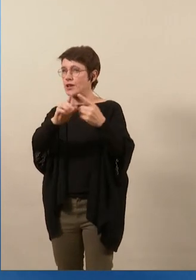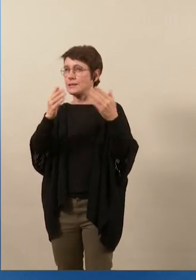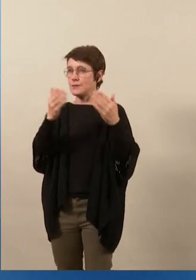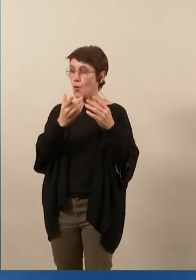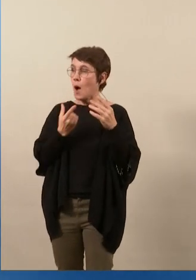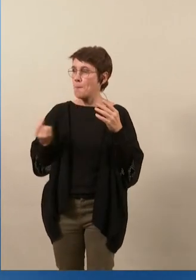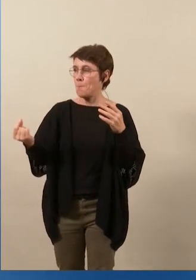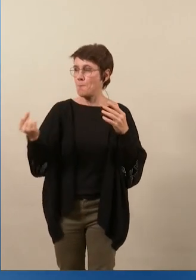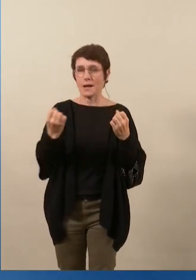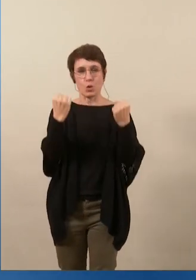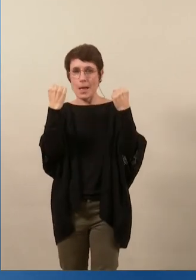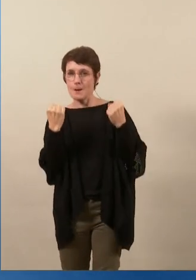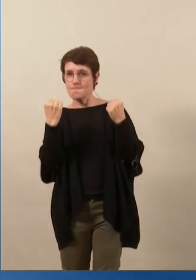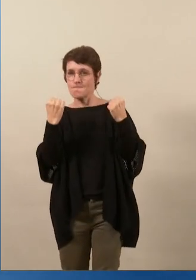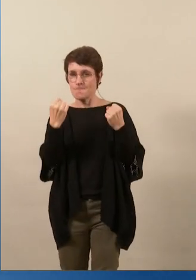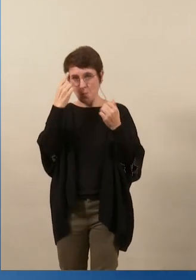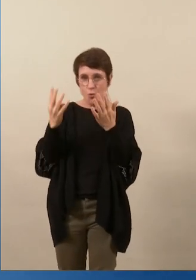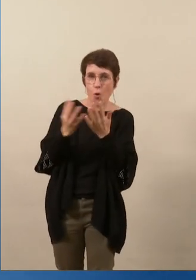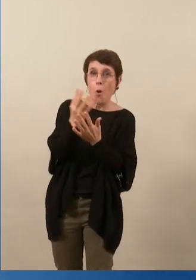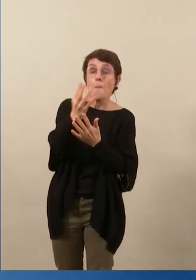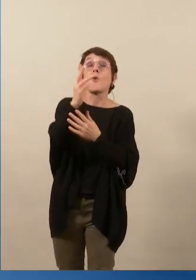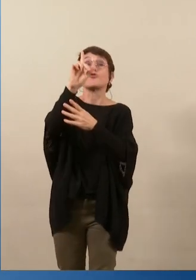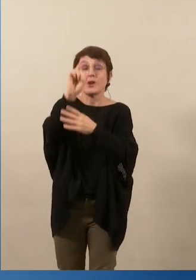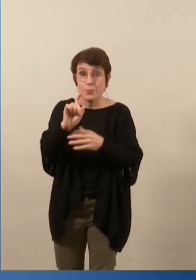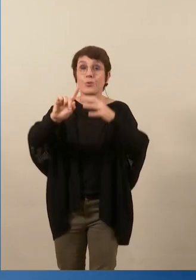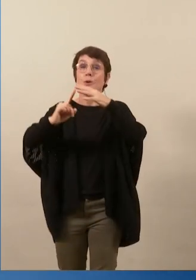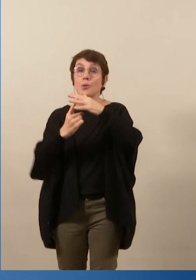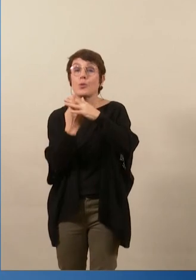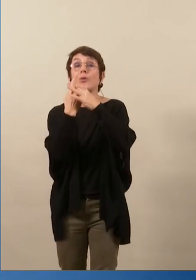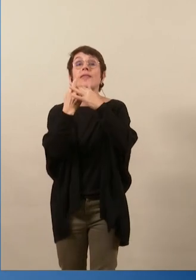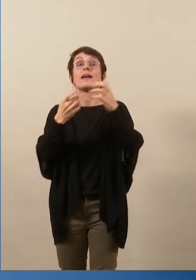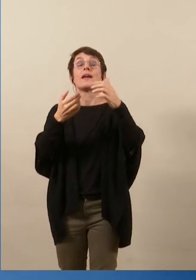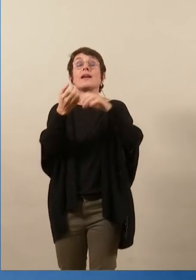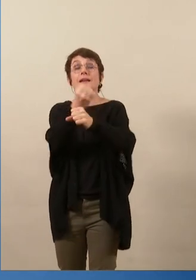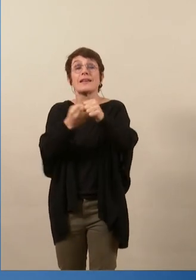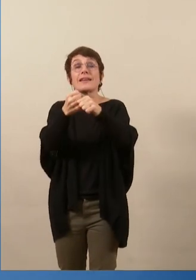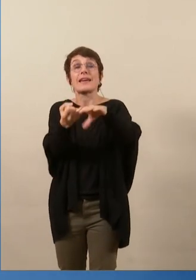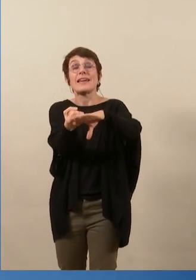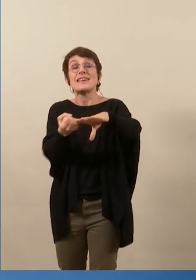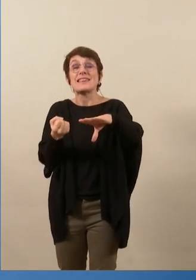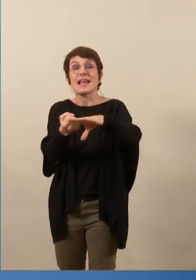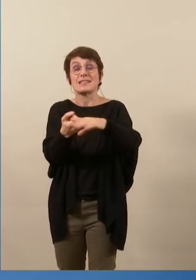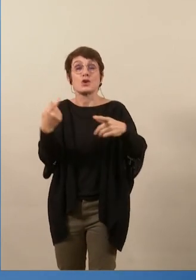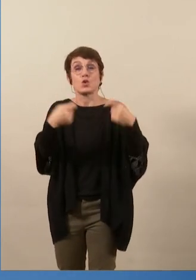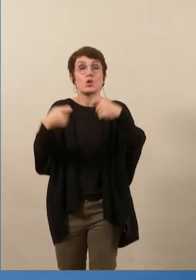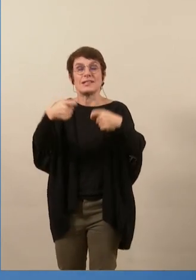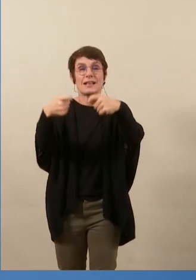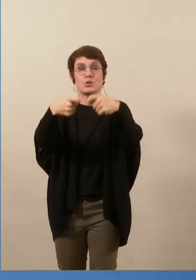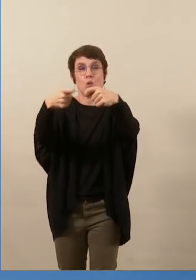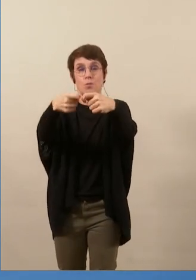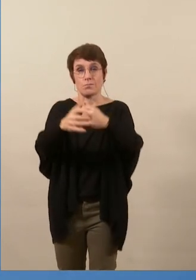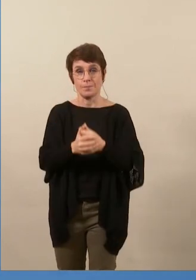partenariats pour porter le projet en vue d'un lancement de la caisse des de cotisation l'étape consistant à